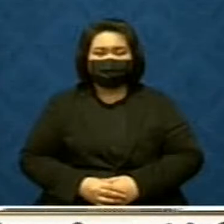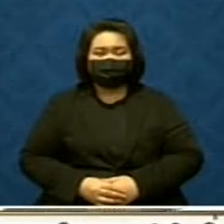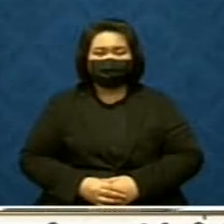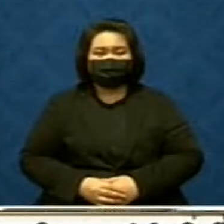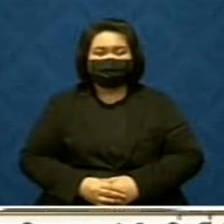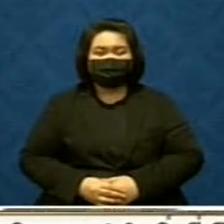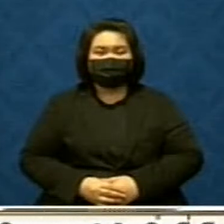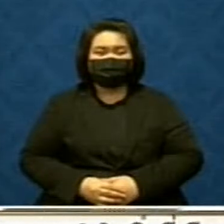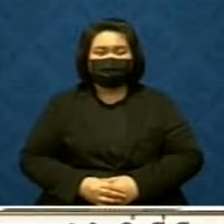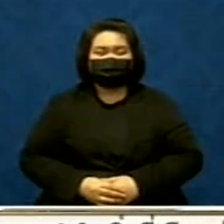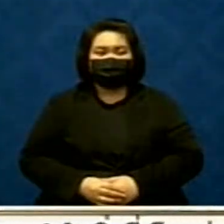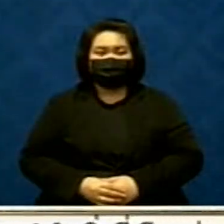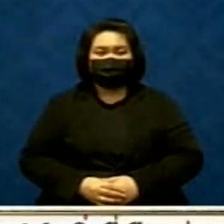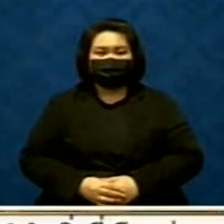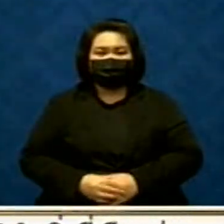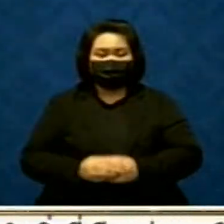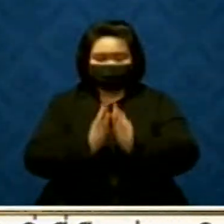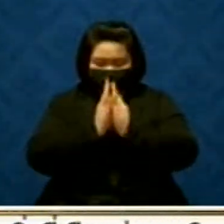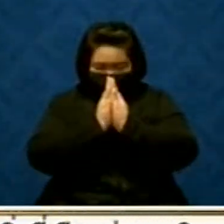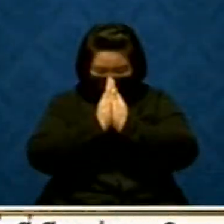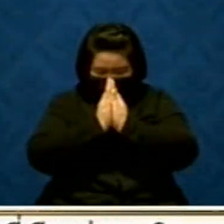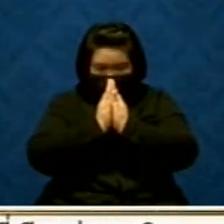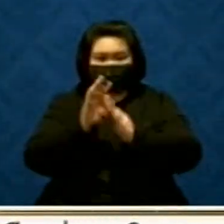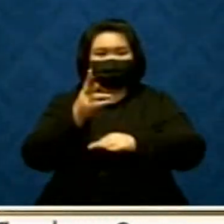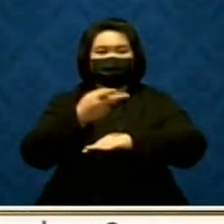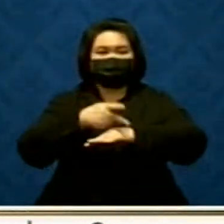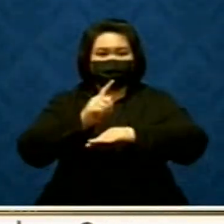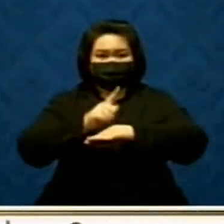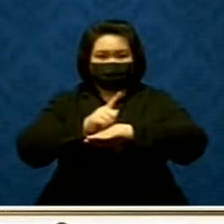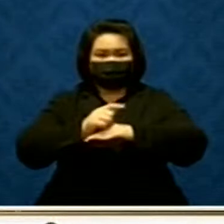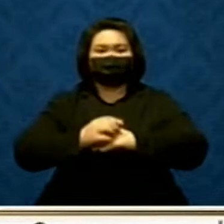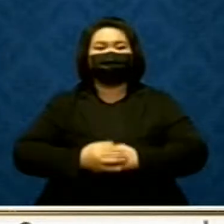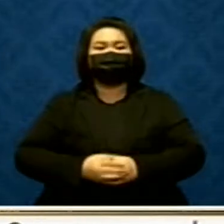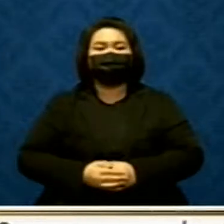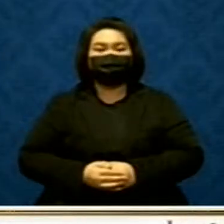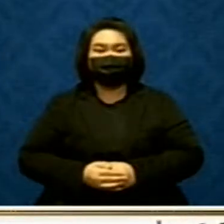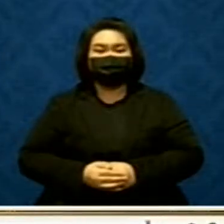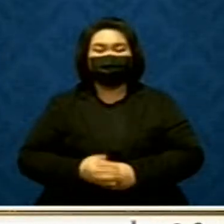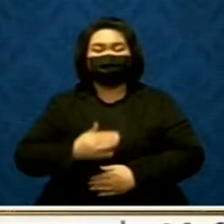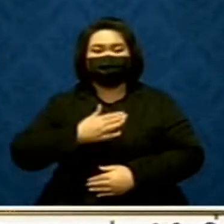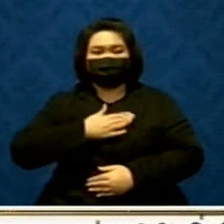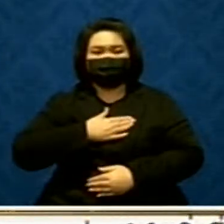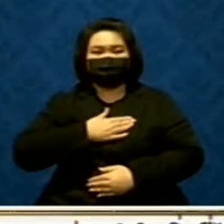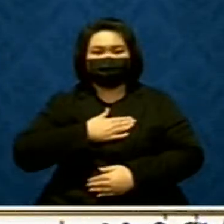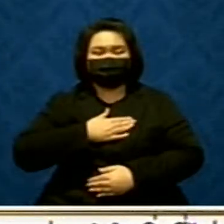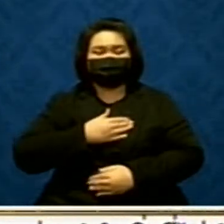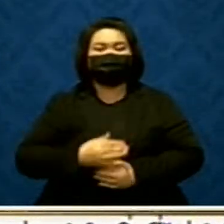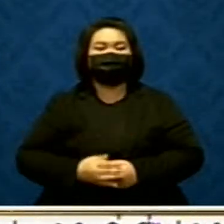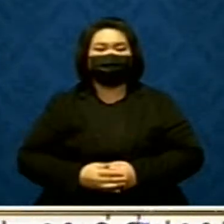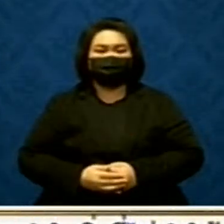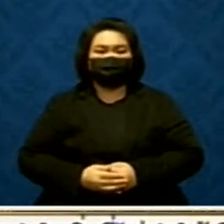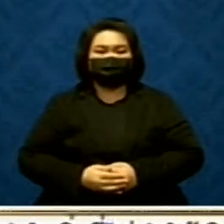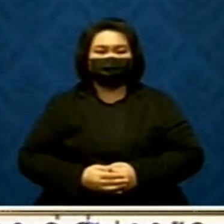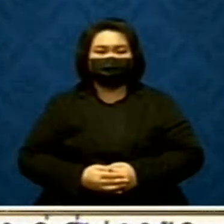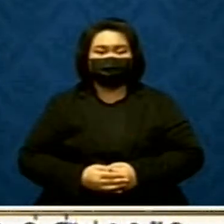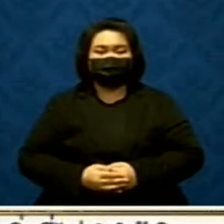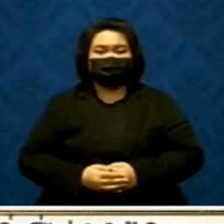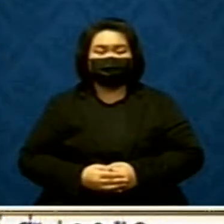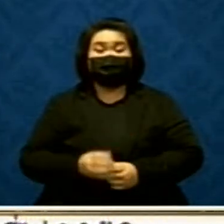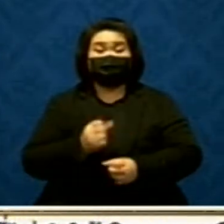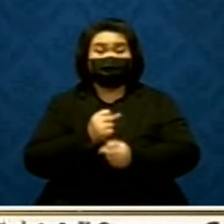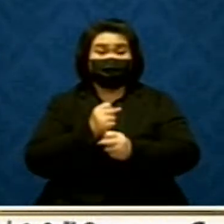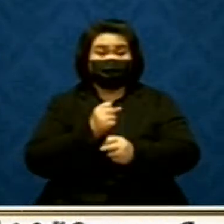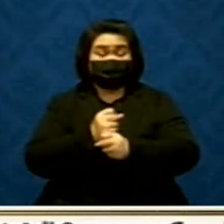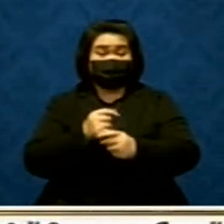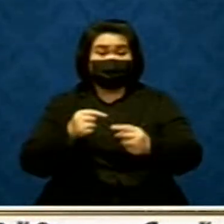กราบเรียนท่านประธานสภาที่เคารพผมนายศักดิ์สยามชิดชอบสมาชิ